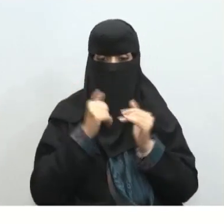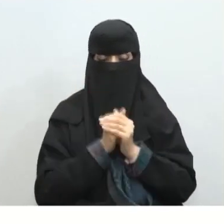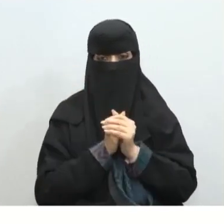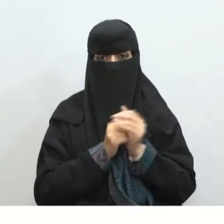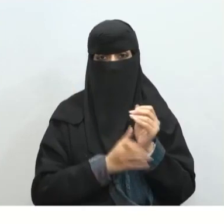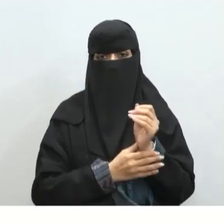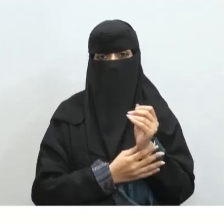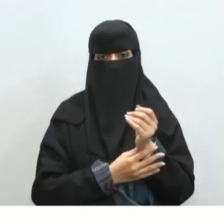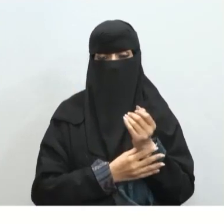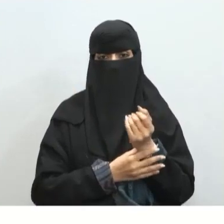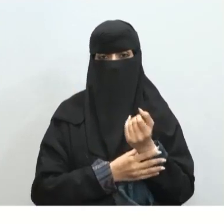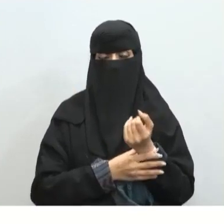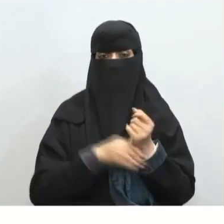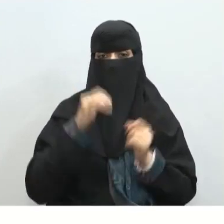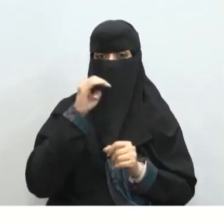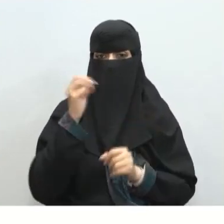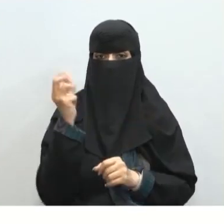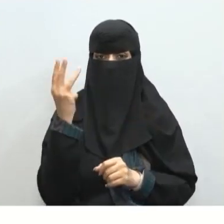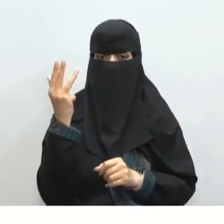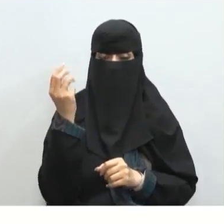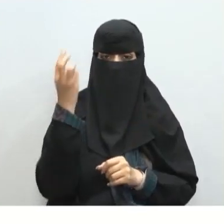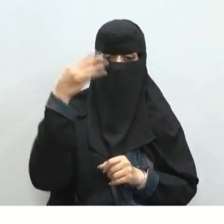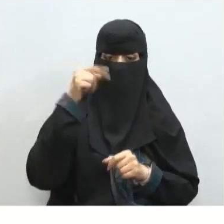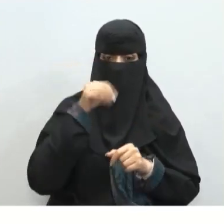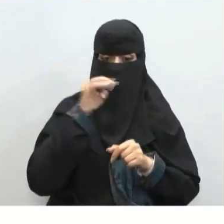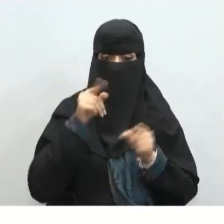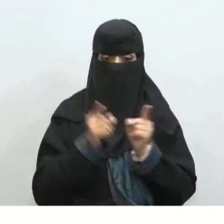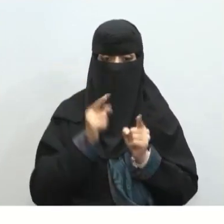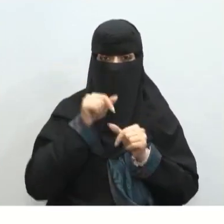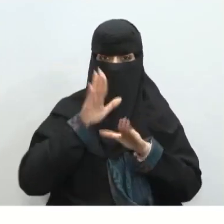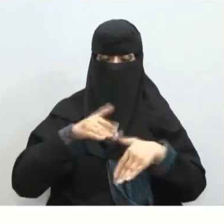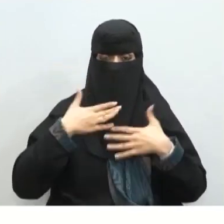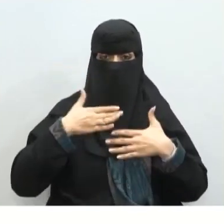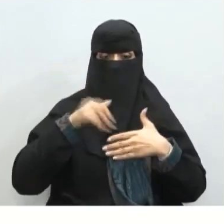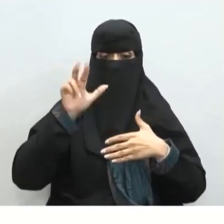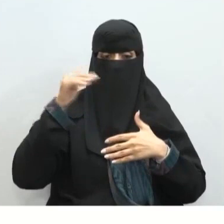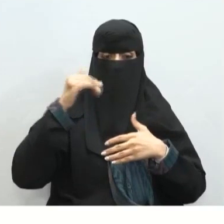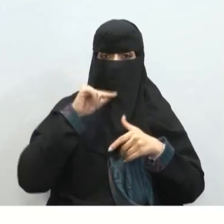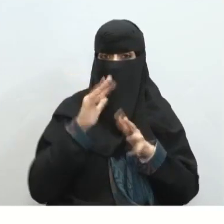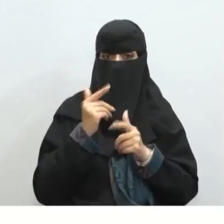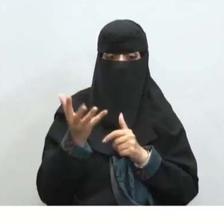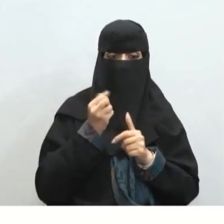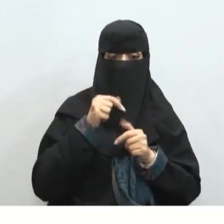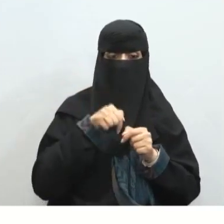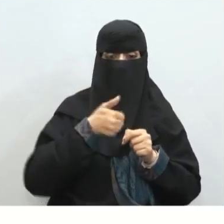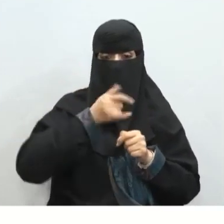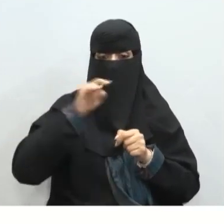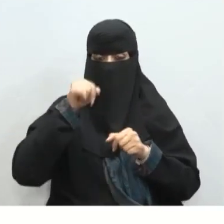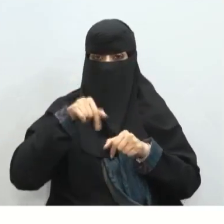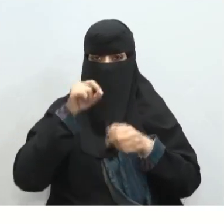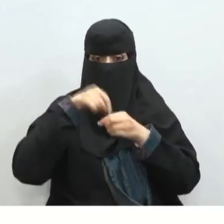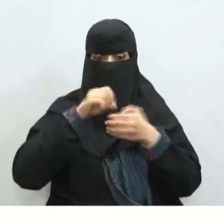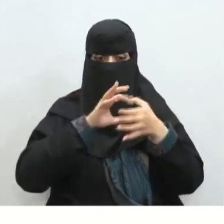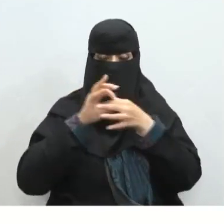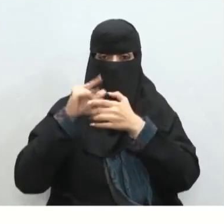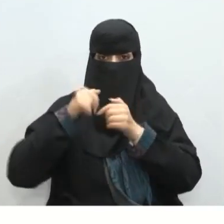المركبات في سؤال 39 اجابه قصيره في التنفس الخلوي ما مصدر الالكترونات في سلسله نقل